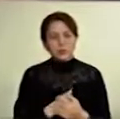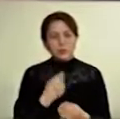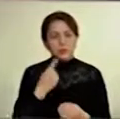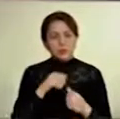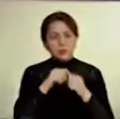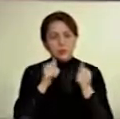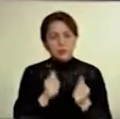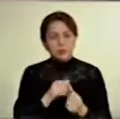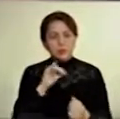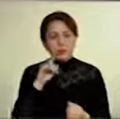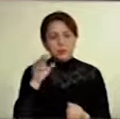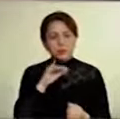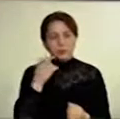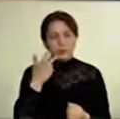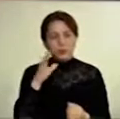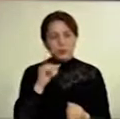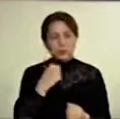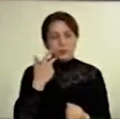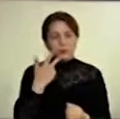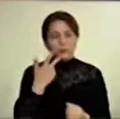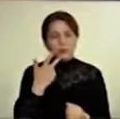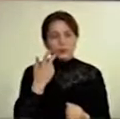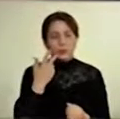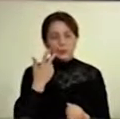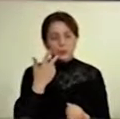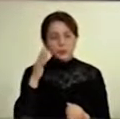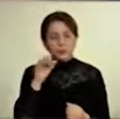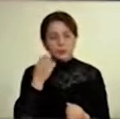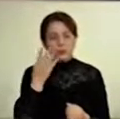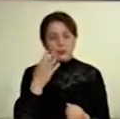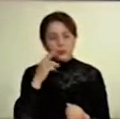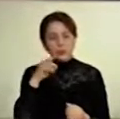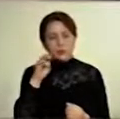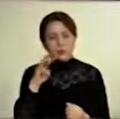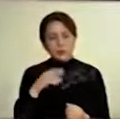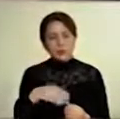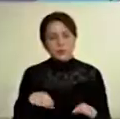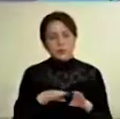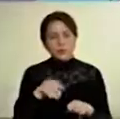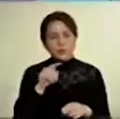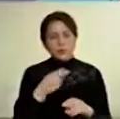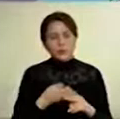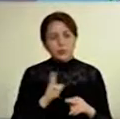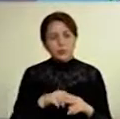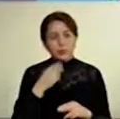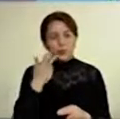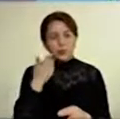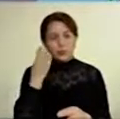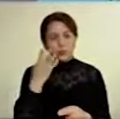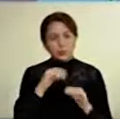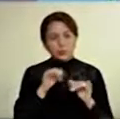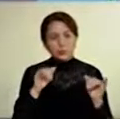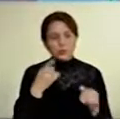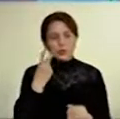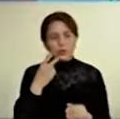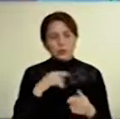yuzi esa 3 va 4, ya'ni bir tomoni 3, ikkinchi tomoni 4 desimetrga teng. Buning uchun esa 3 ni 4 ga ko'paytirib 2